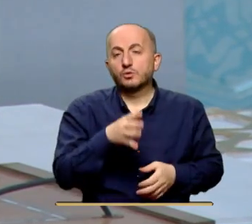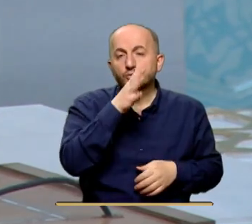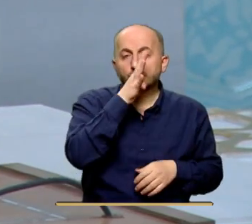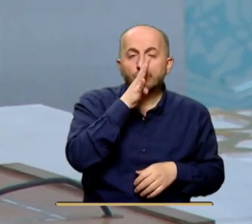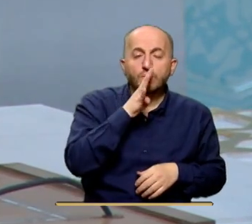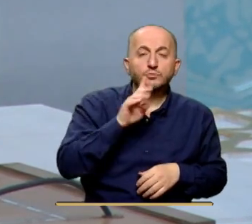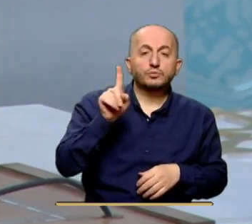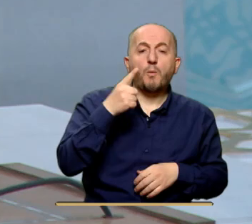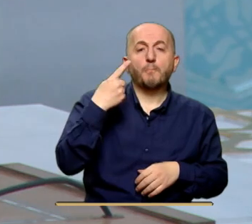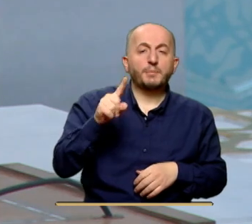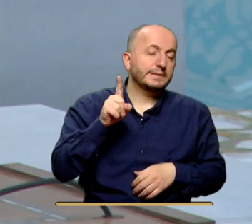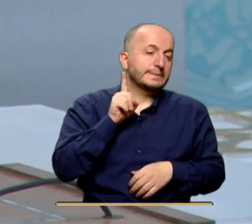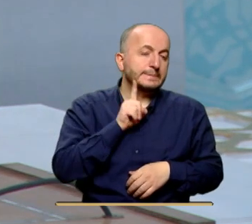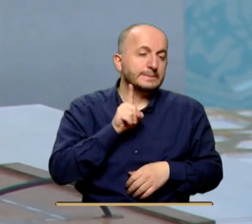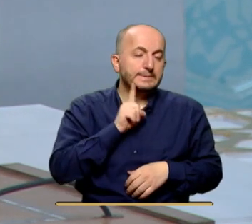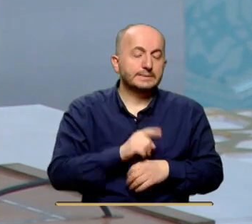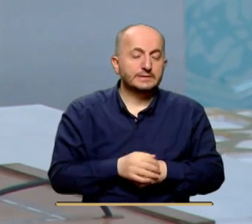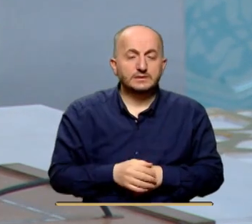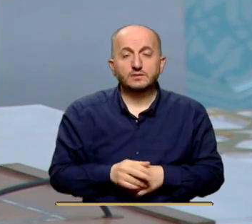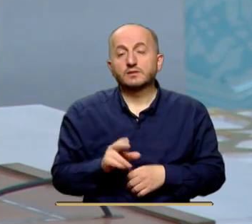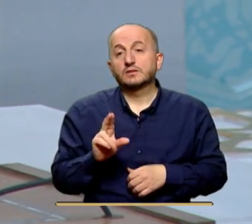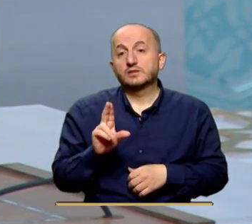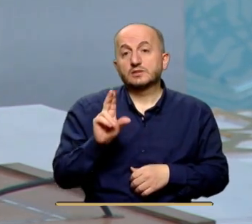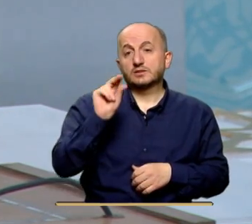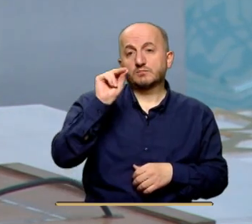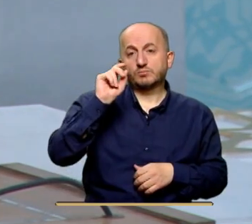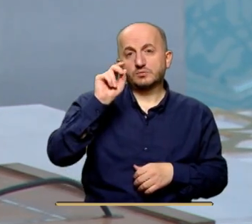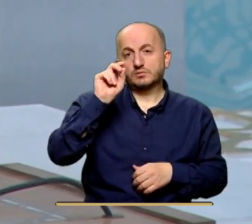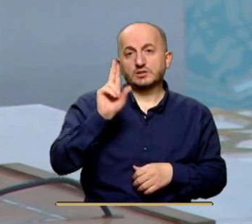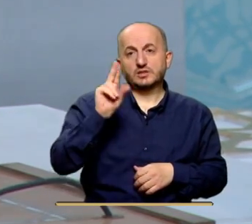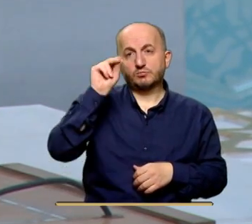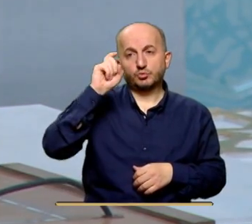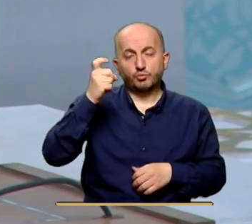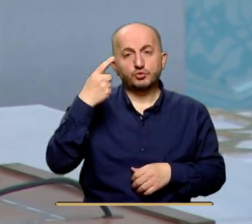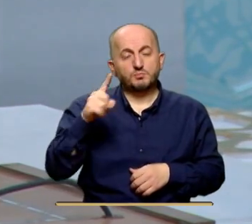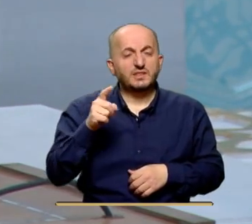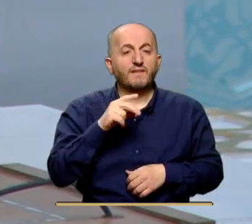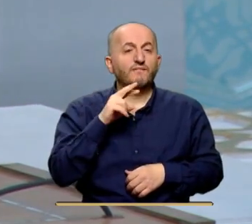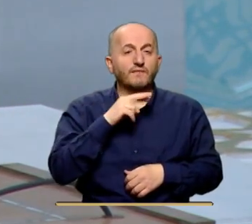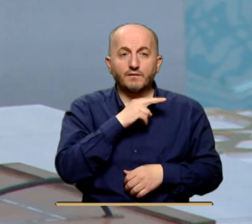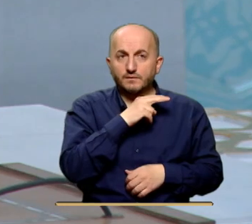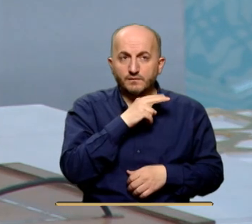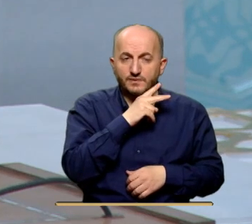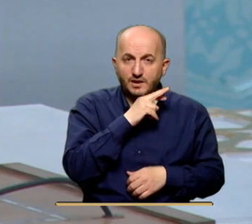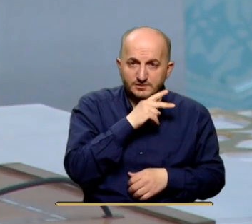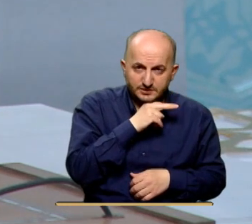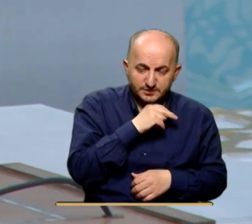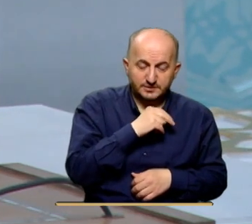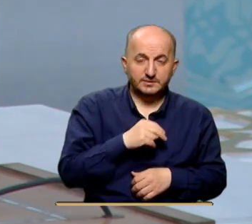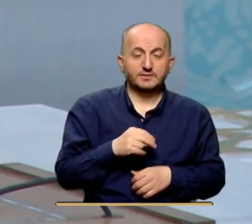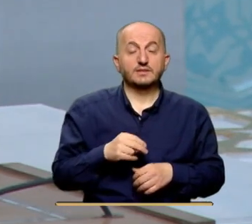410 bin kadar İngiliz, 79 bin Fransız ve diğer milletlerden